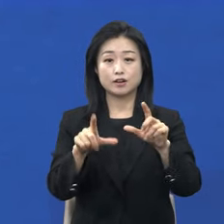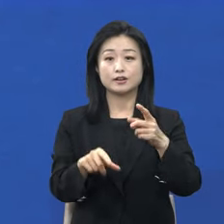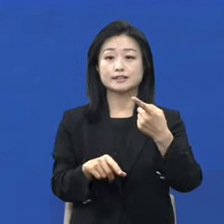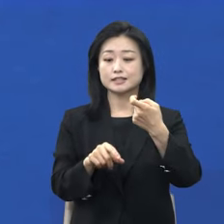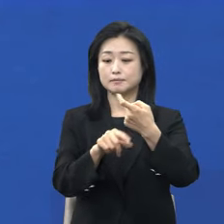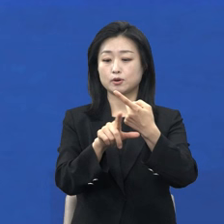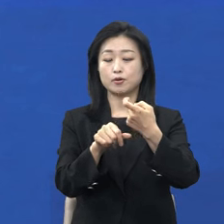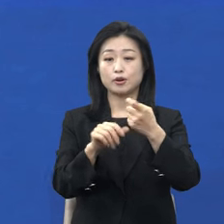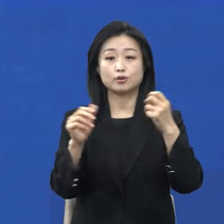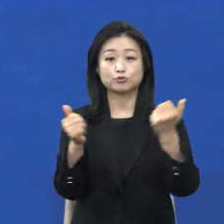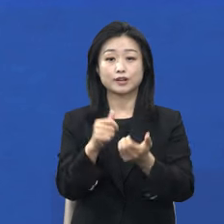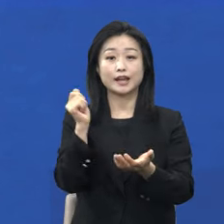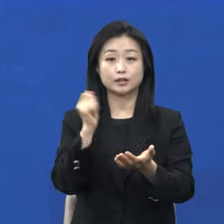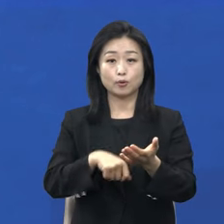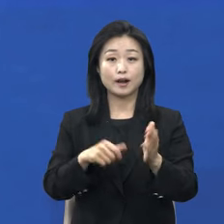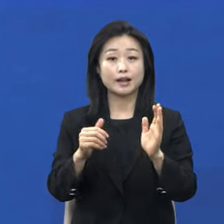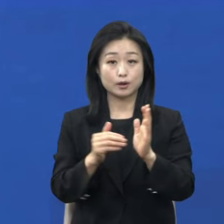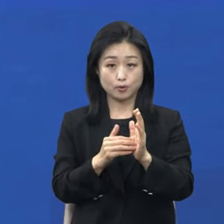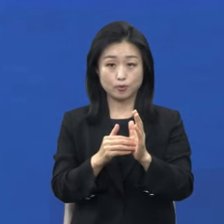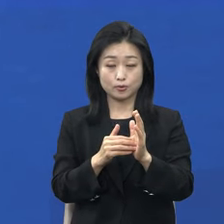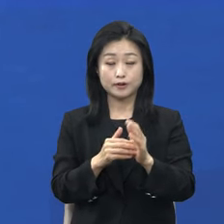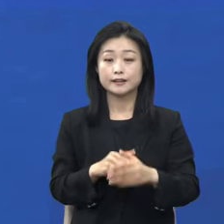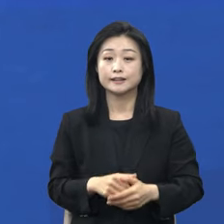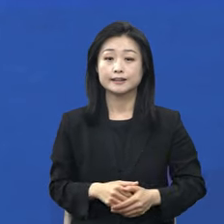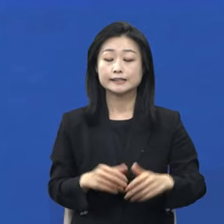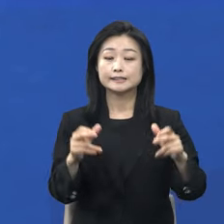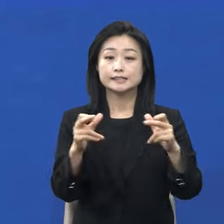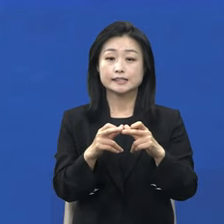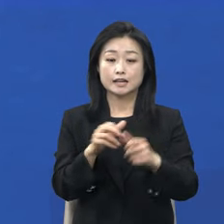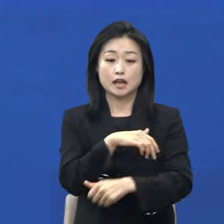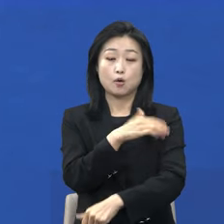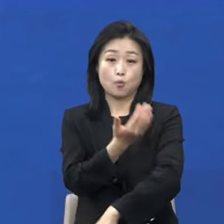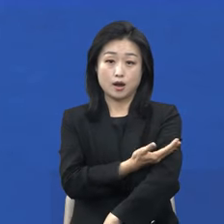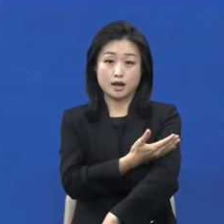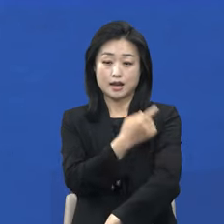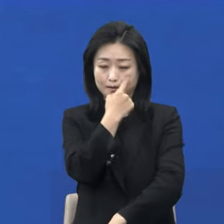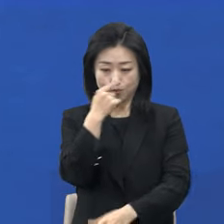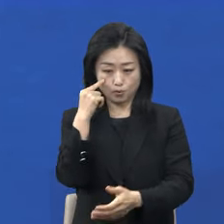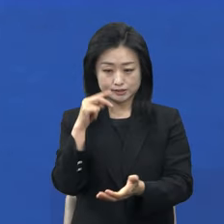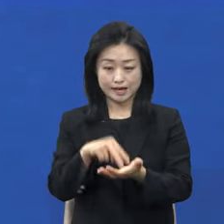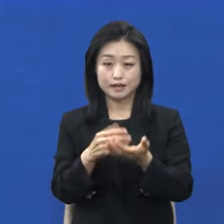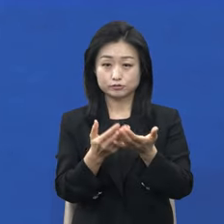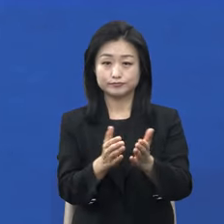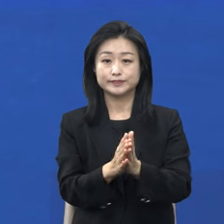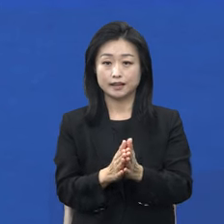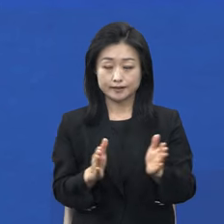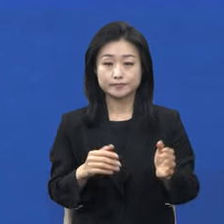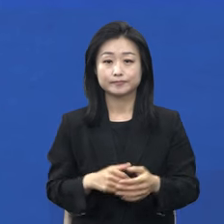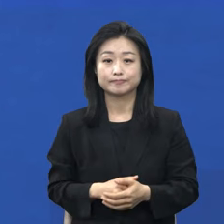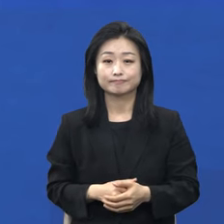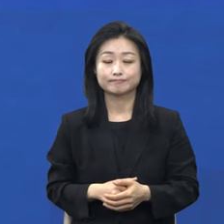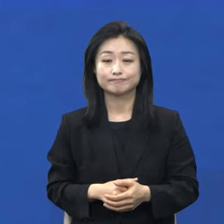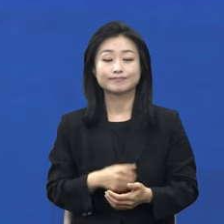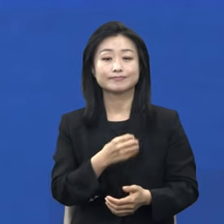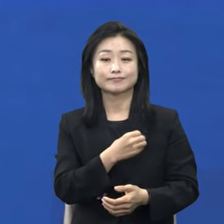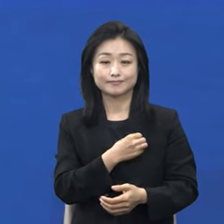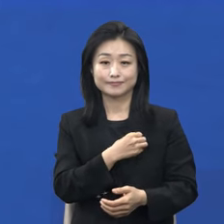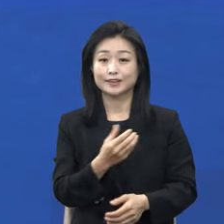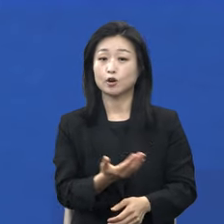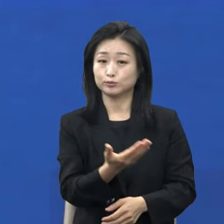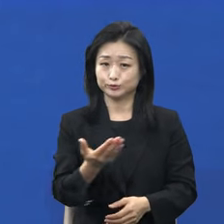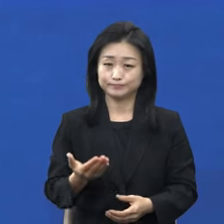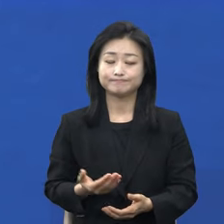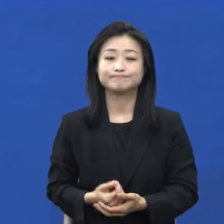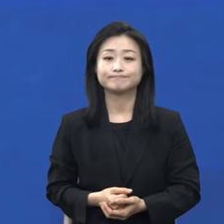11월에 국회를 통과하여 기본적인 장애인 권리를 보장하게 되었습니다. 존경하는 더불어민주당 당원